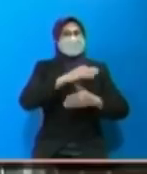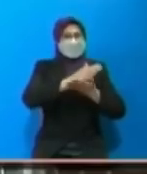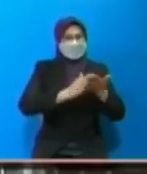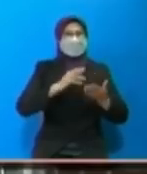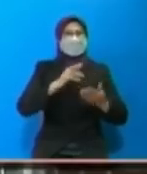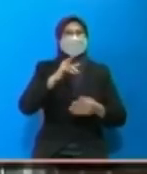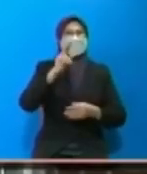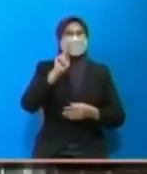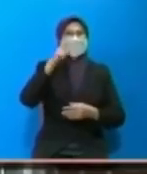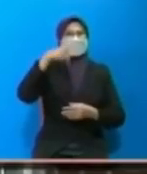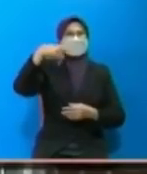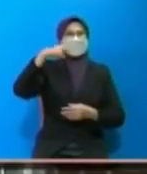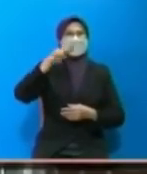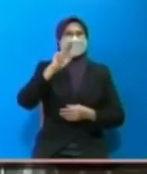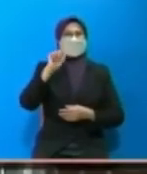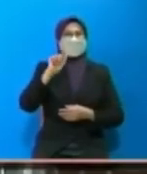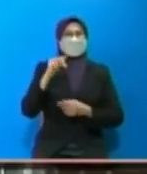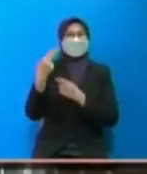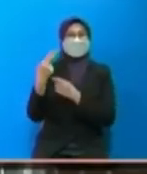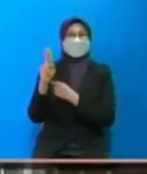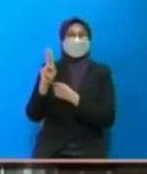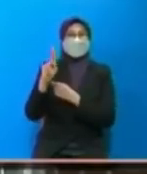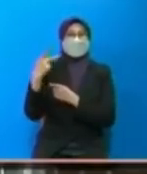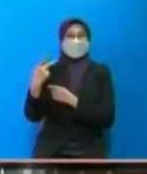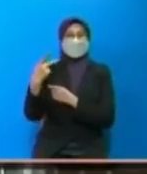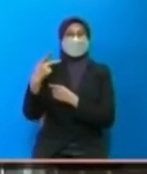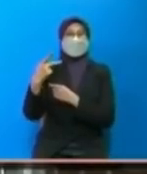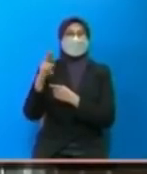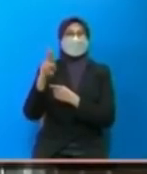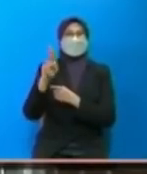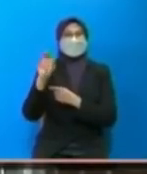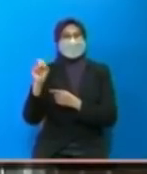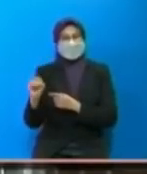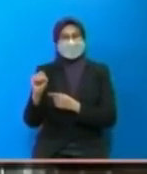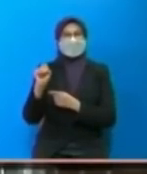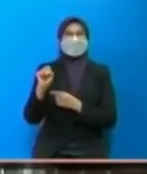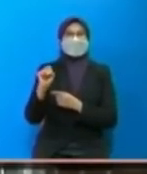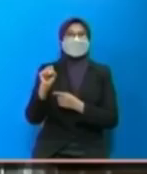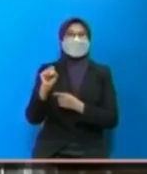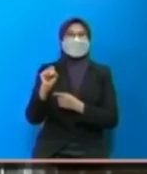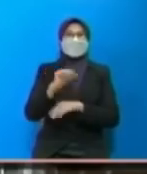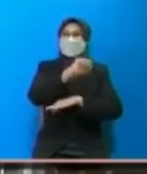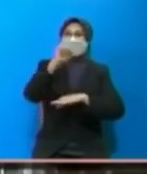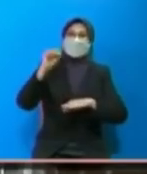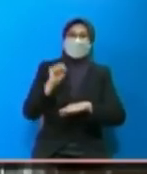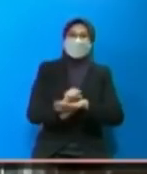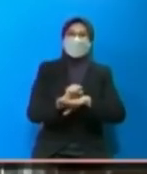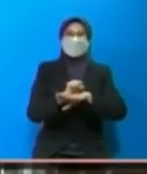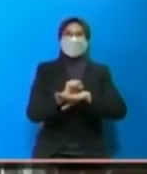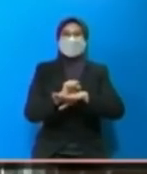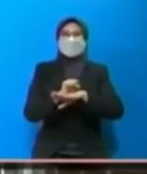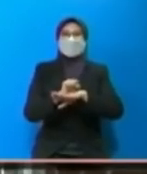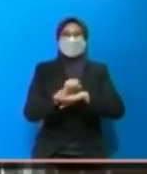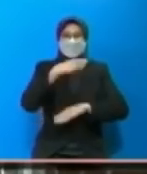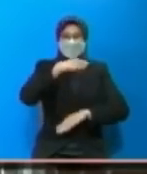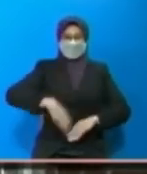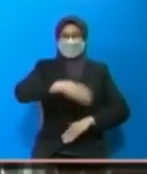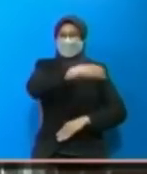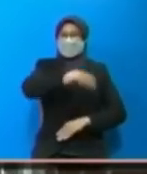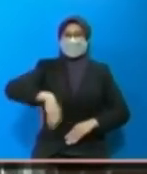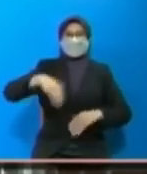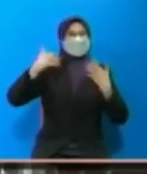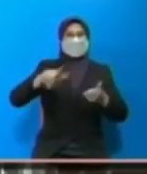United Kingdom qqnada swissland Singapura wek ada